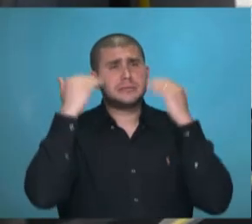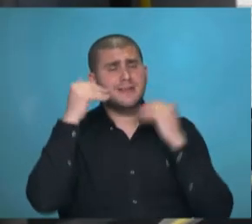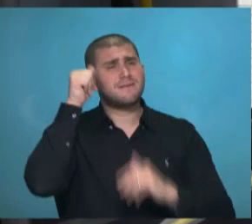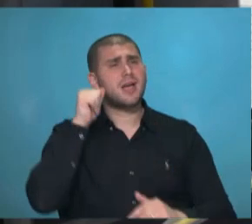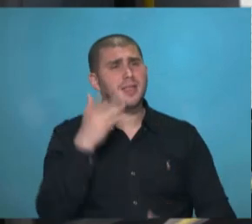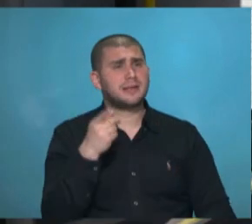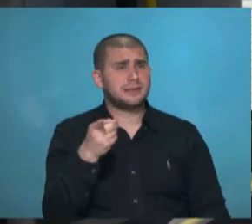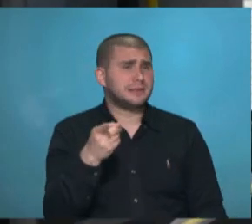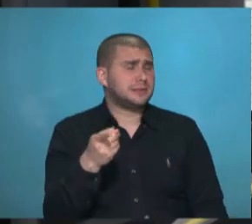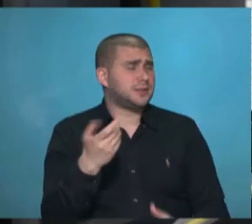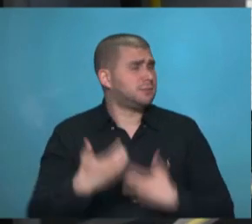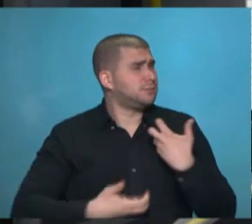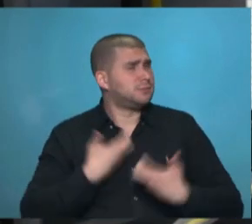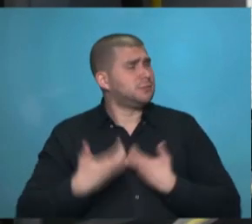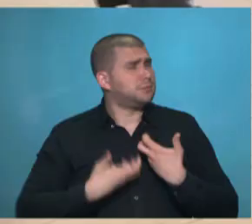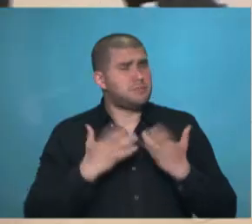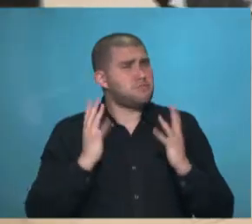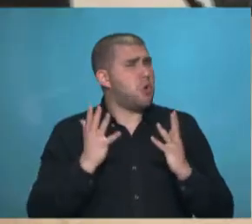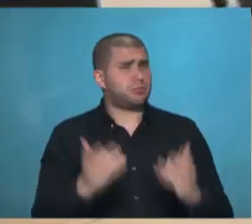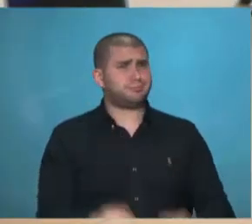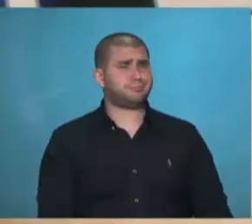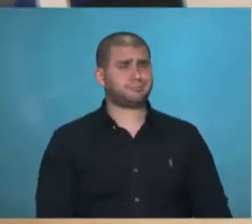זה ממש מקומם.